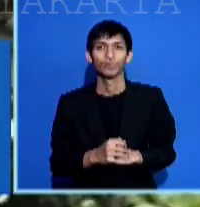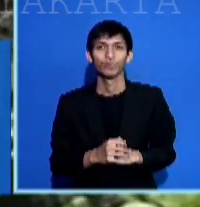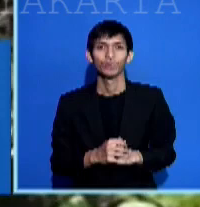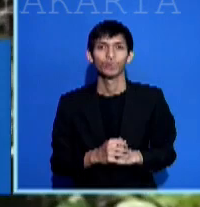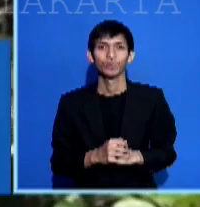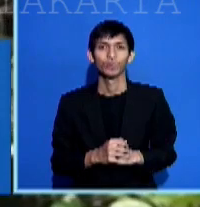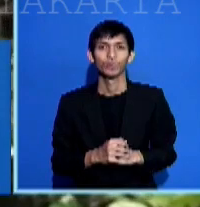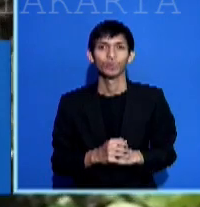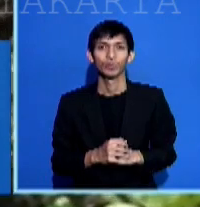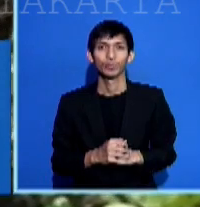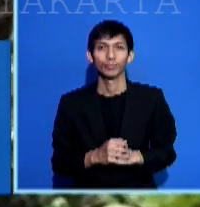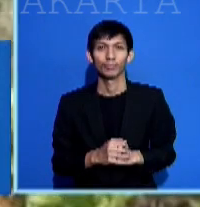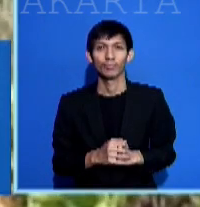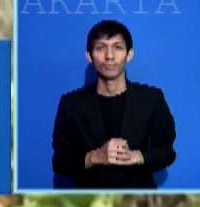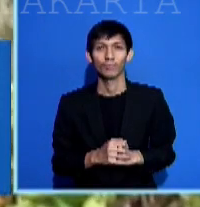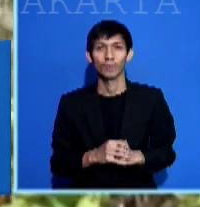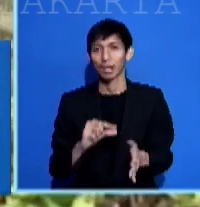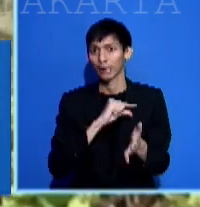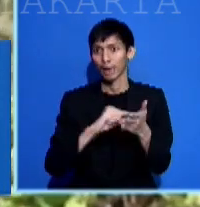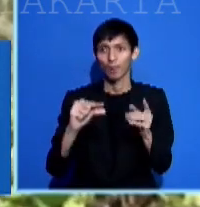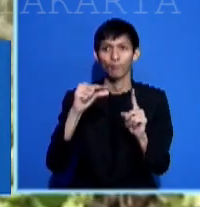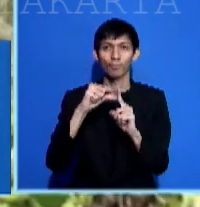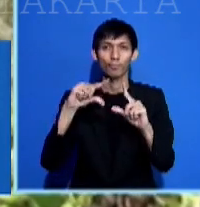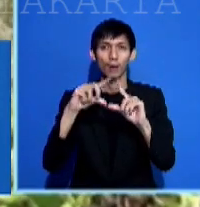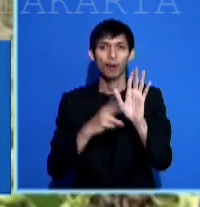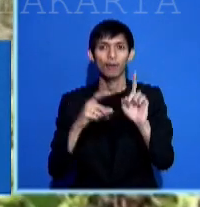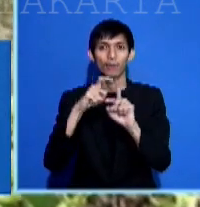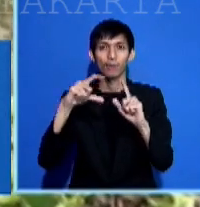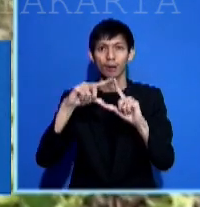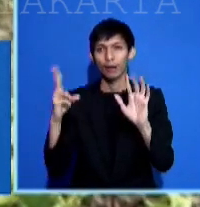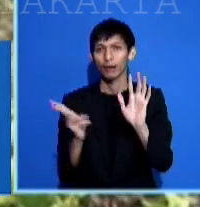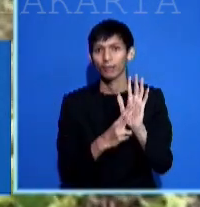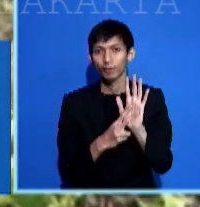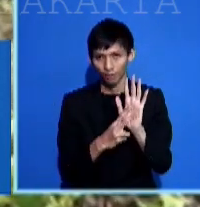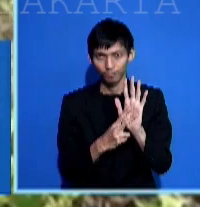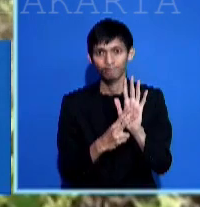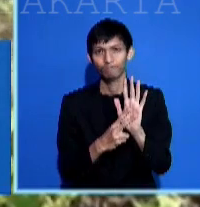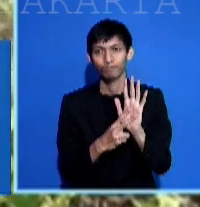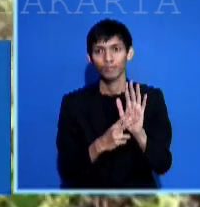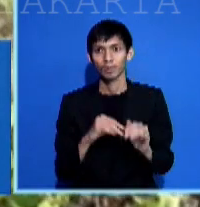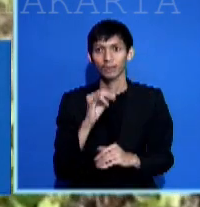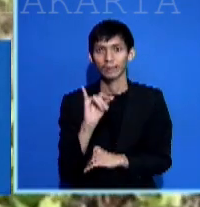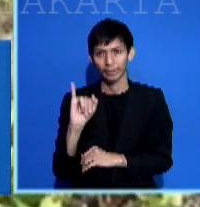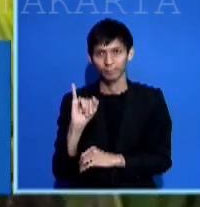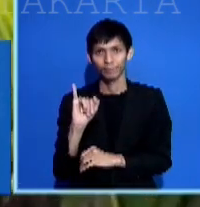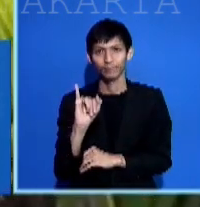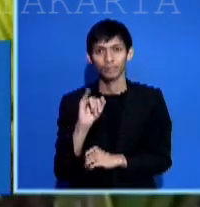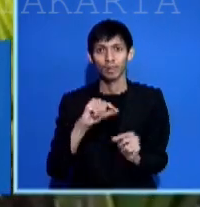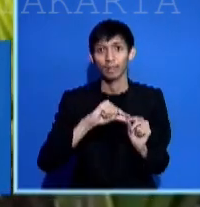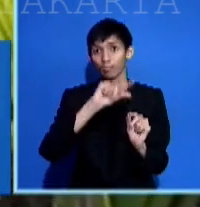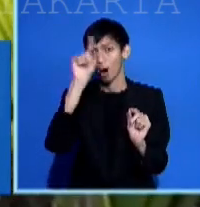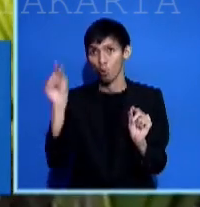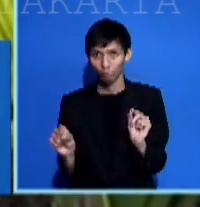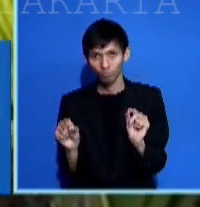her naminipun pandanri in laladan sanes wontenugiangyebaneman meni pandan laut